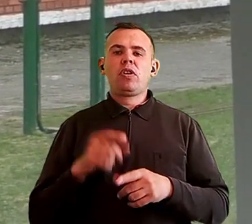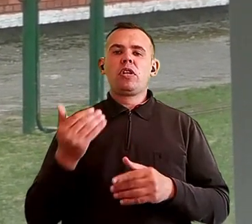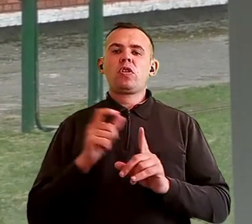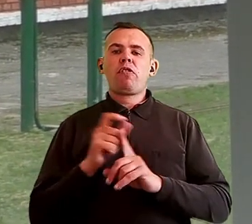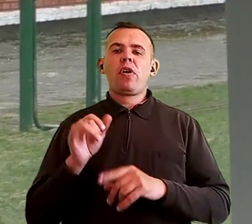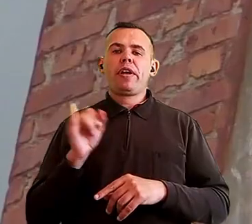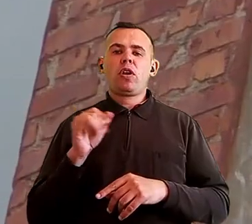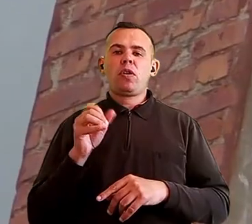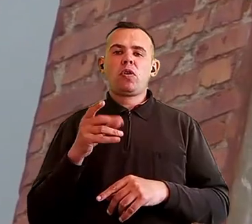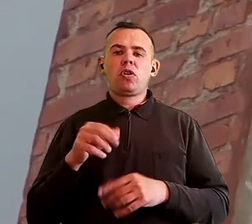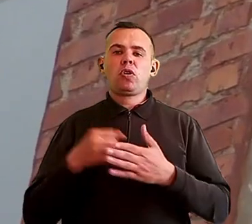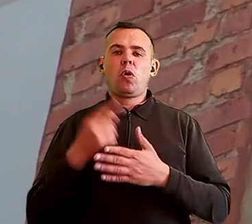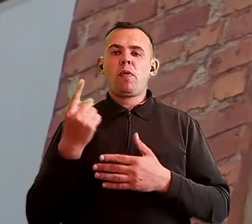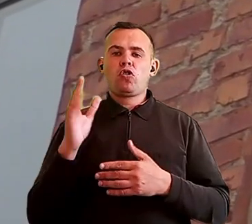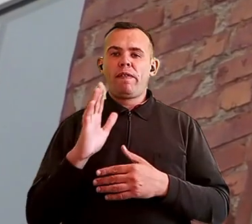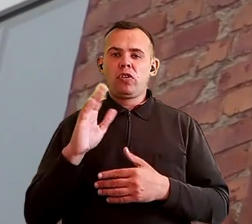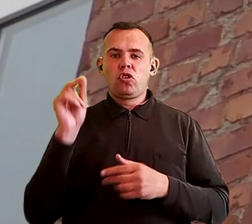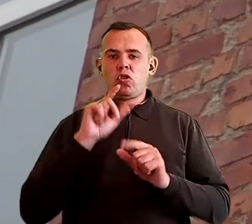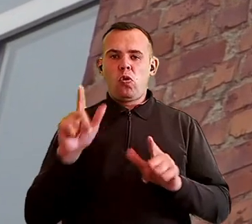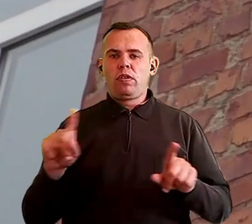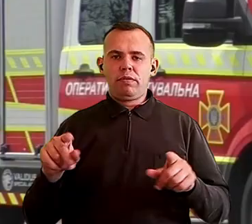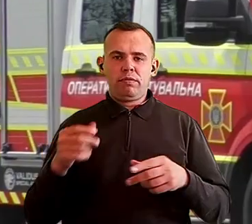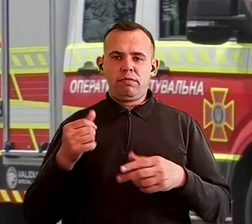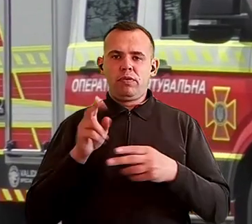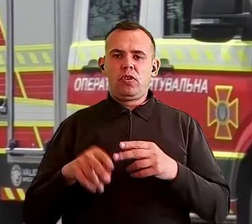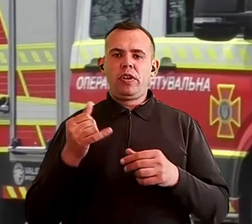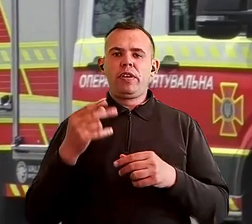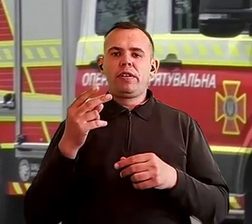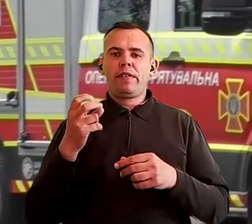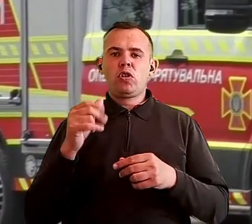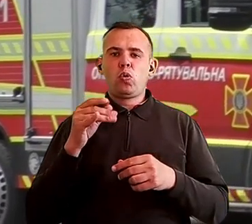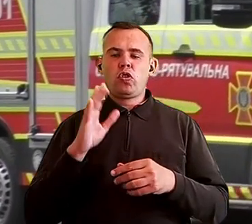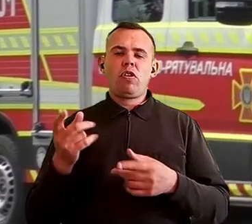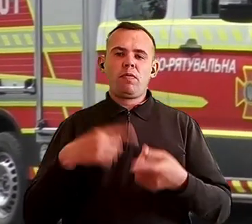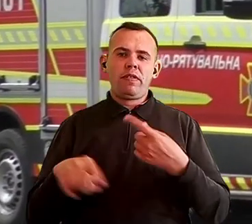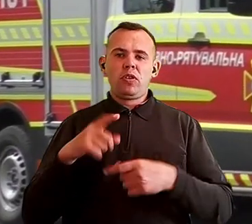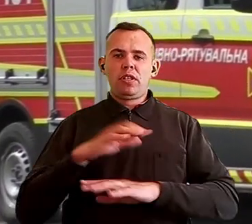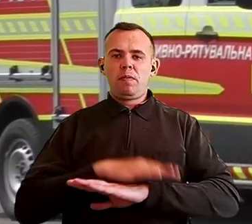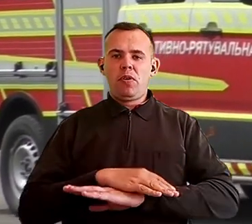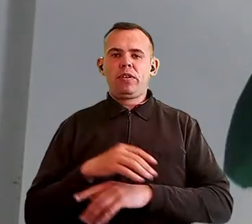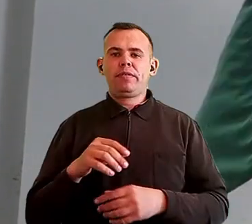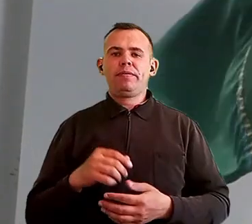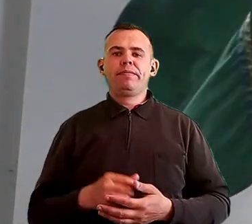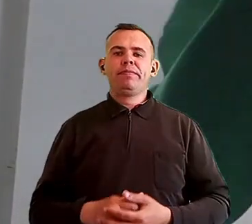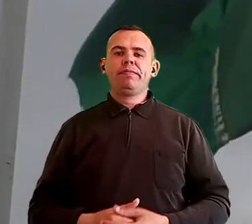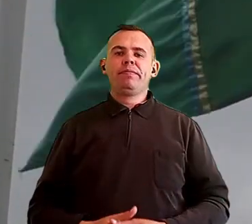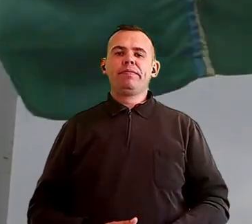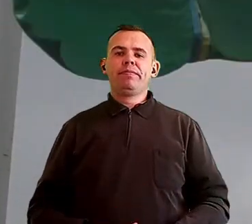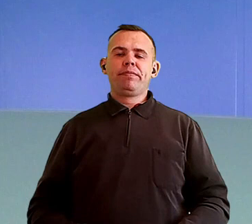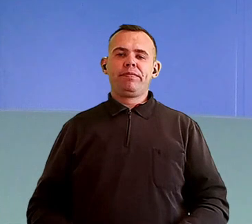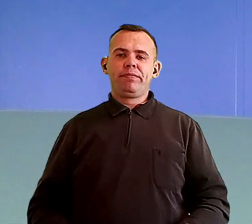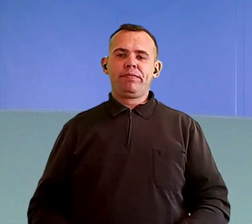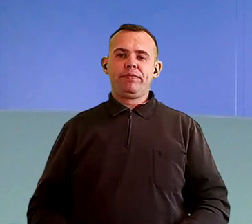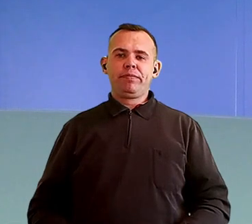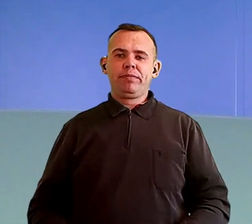до 1 вересня школу відновлять, і 200 тамтешніх учнів повернуться за парти. Тетяна Недбайло, новини на Суспільному, Черкащина.